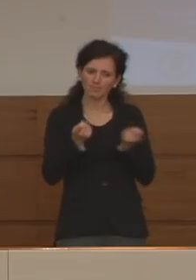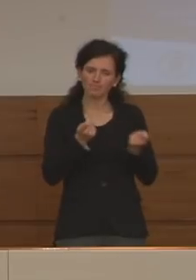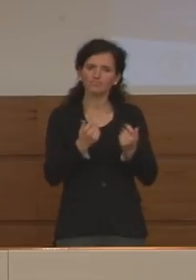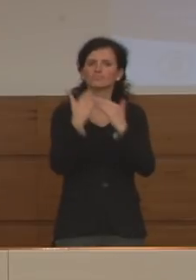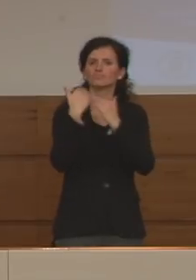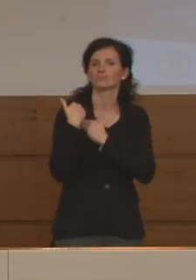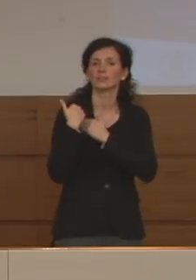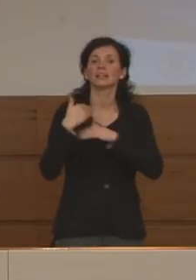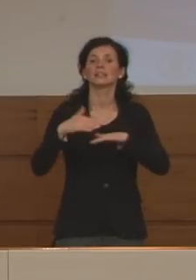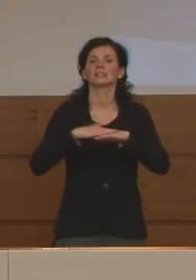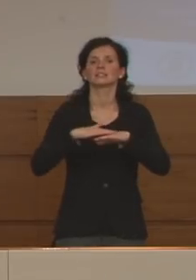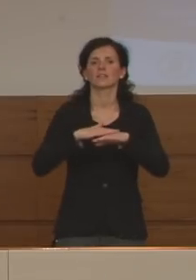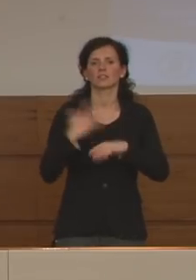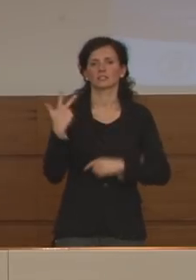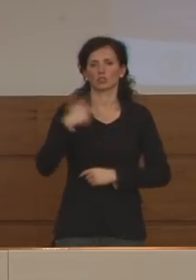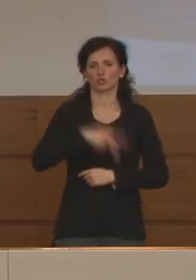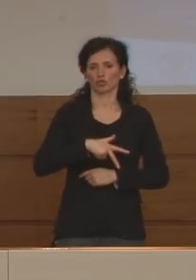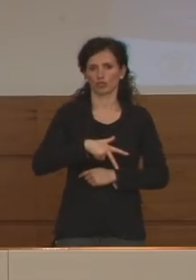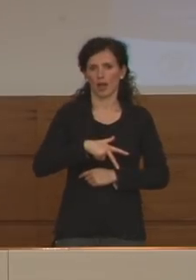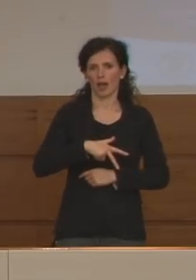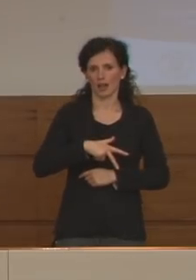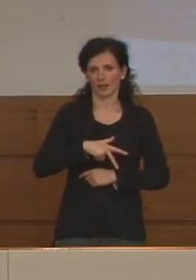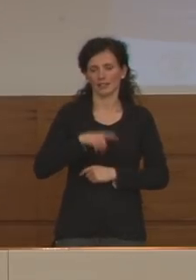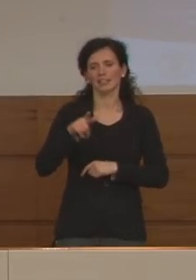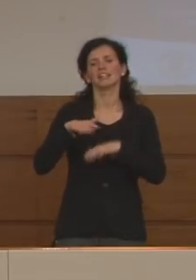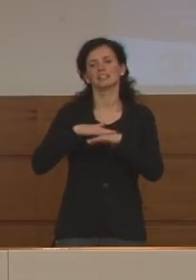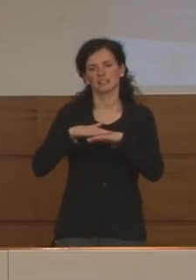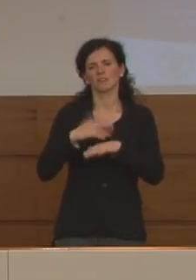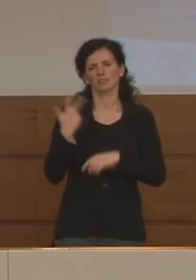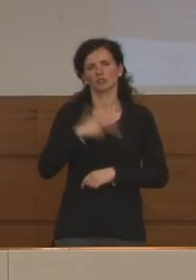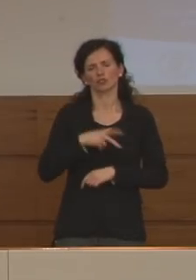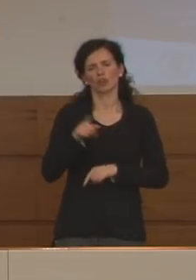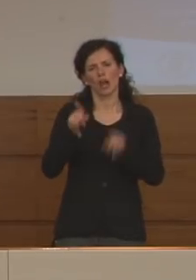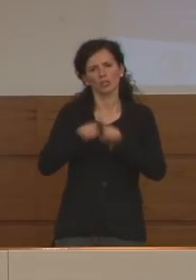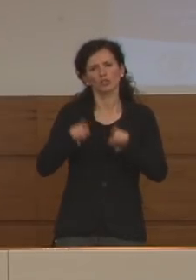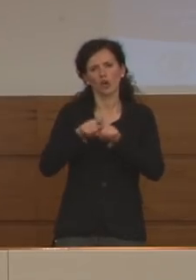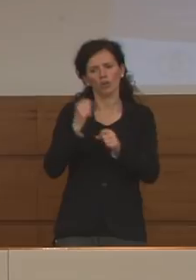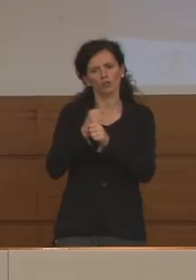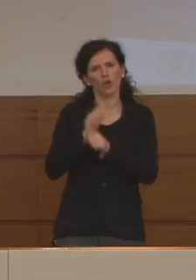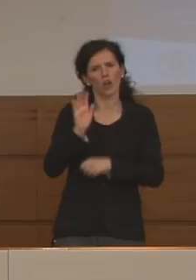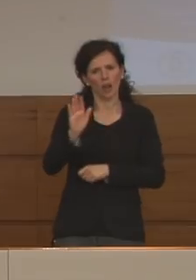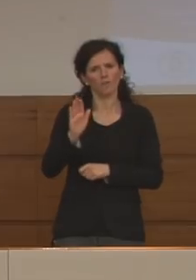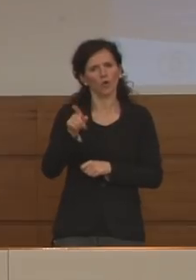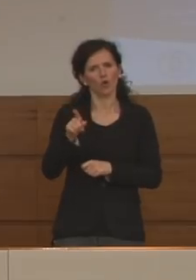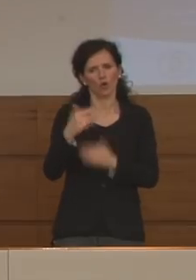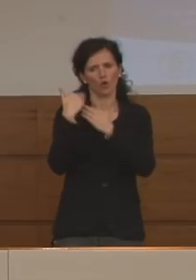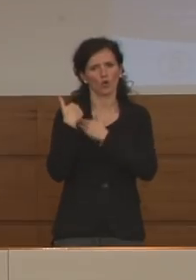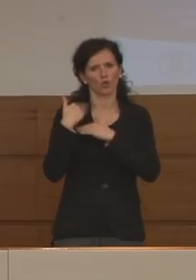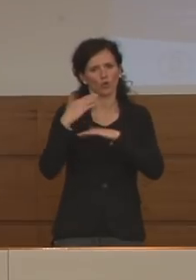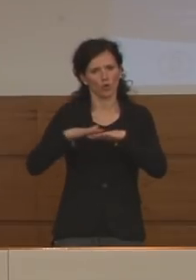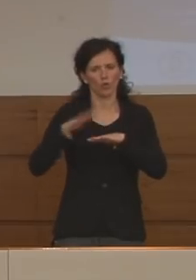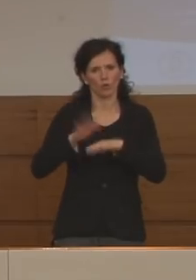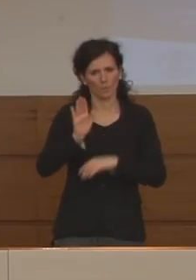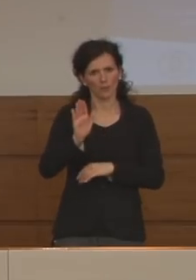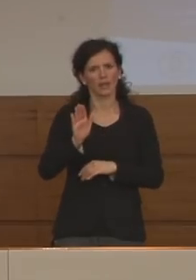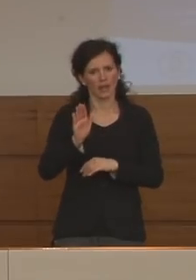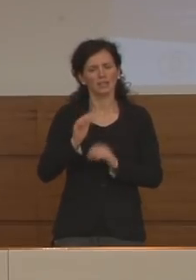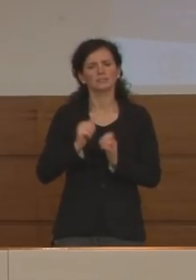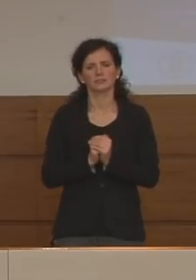cura dei servizi sociali che normalmente erano questi tipi di di provvidenze e i